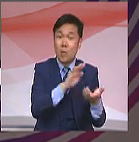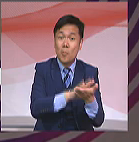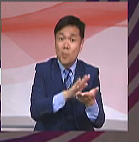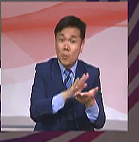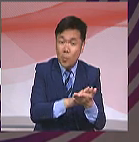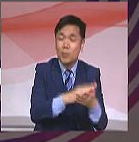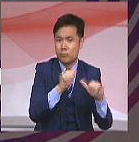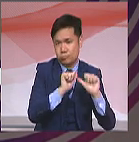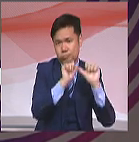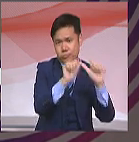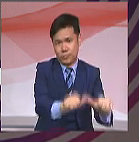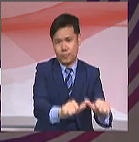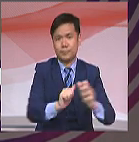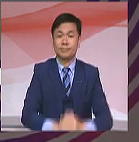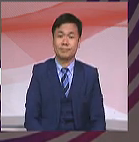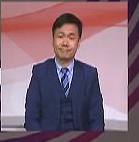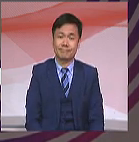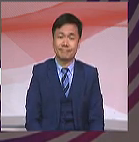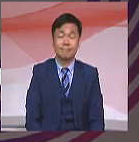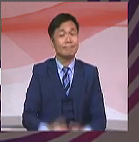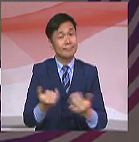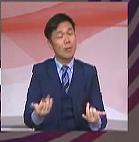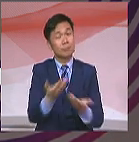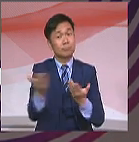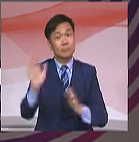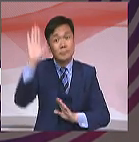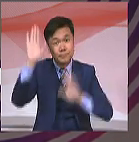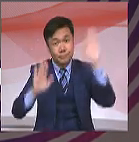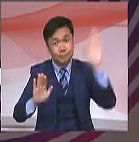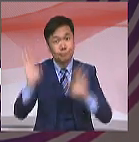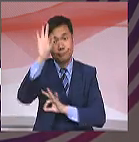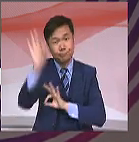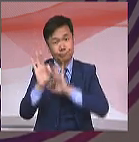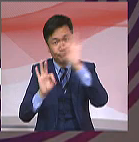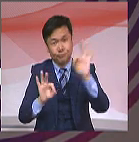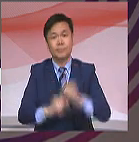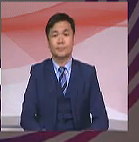dapat diteruskan. Saya buka kepada soalan. Terima kasih.